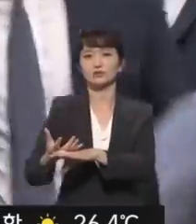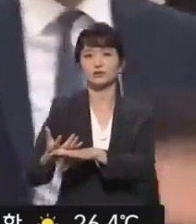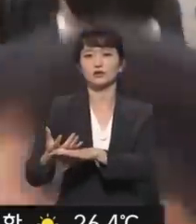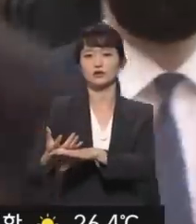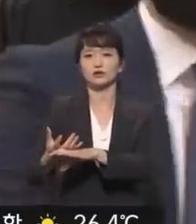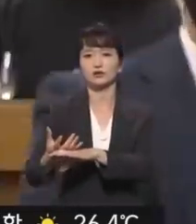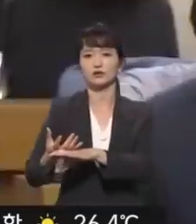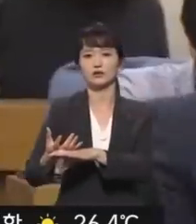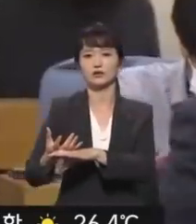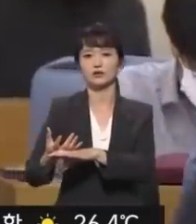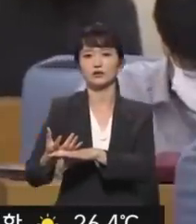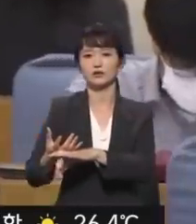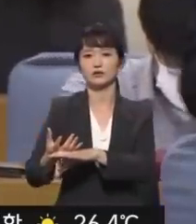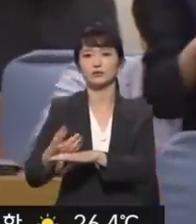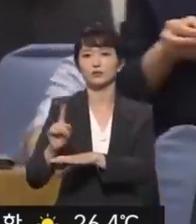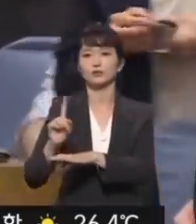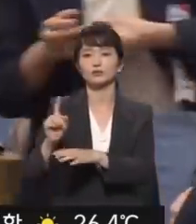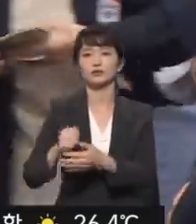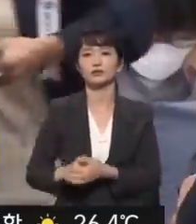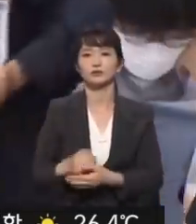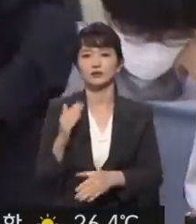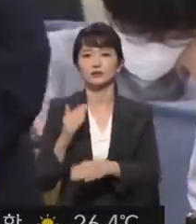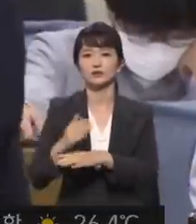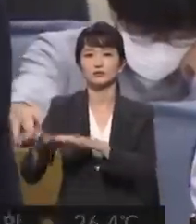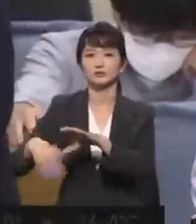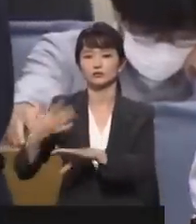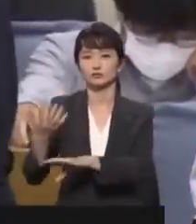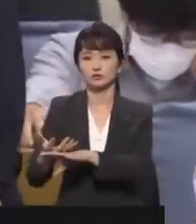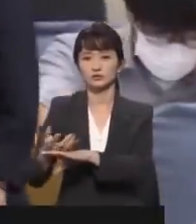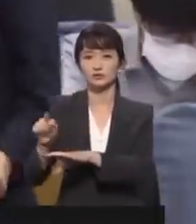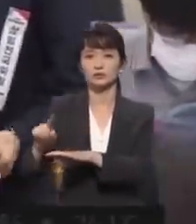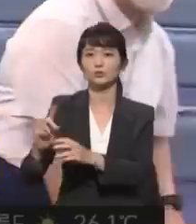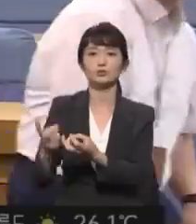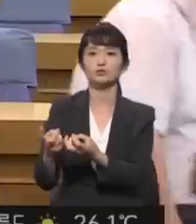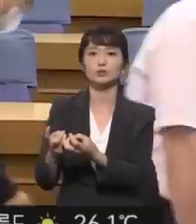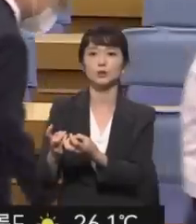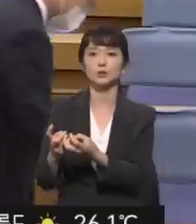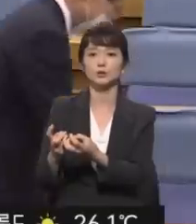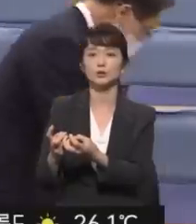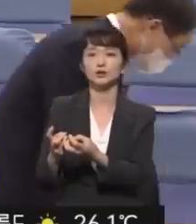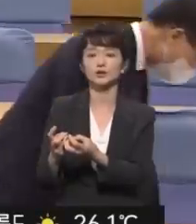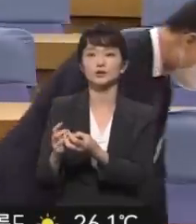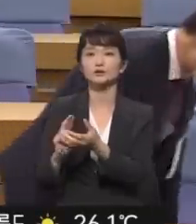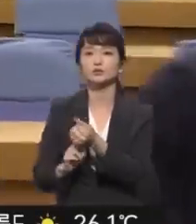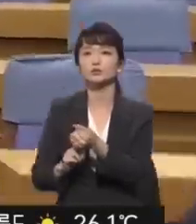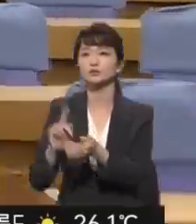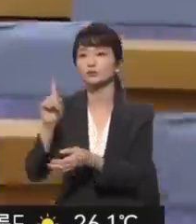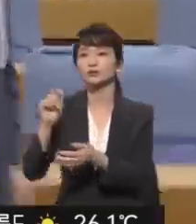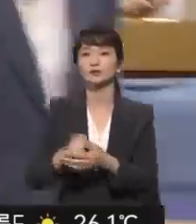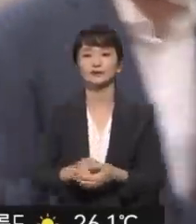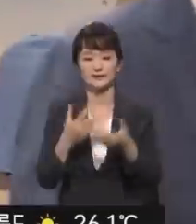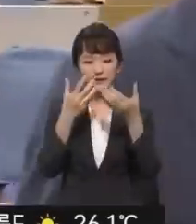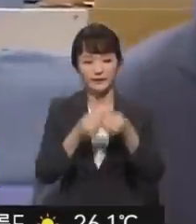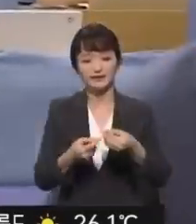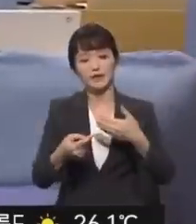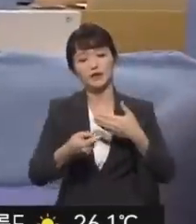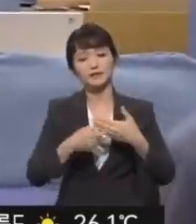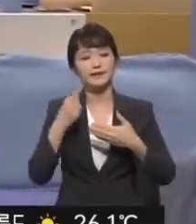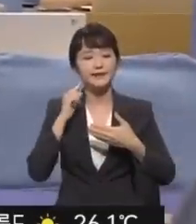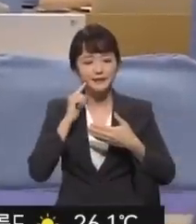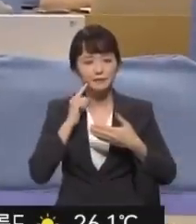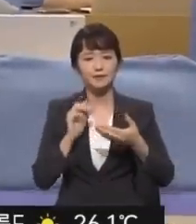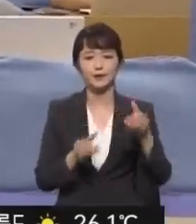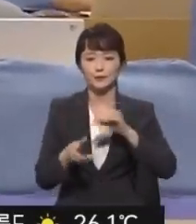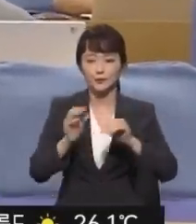아무리 한들 반컵 쿠데타는 쿠데타 좀 애플 어떻게 포장을 하겠습니까 포장지를 아무리 예쁜 모르셔도 이게